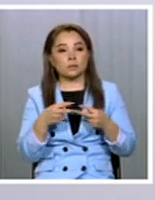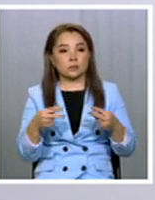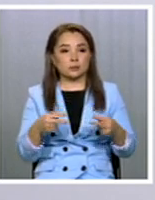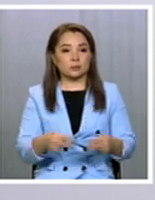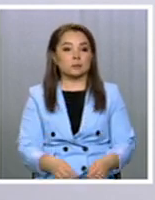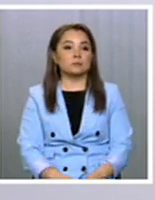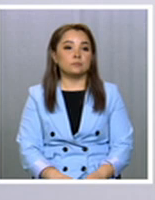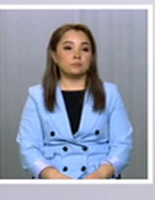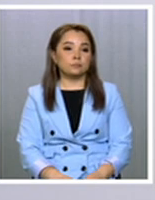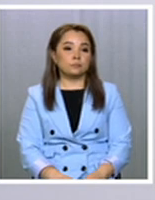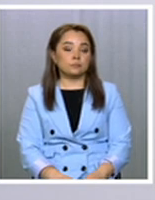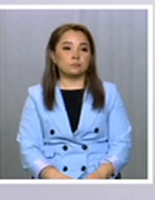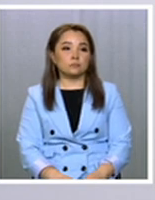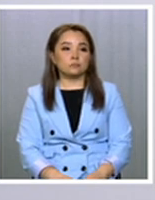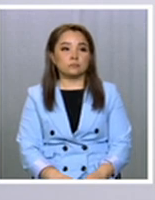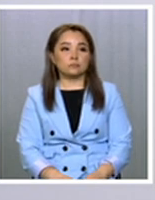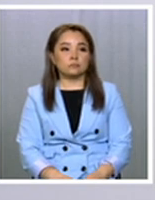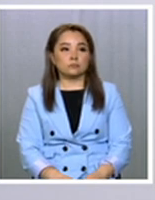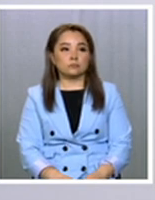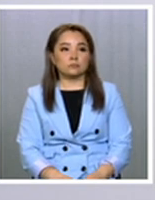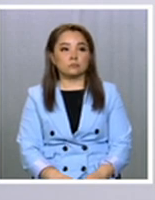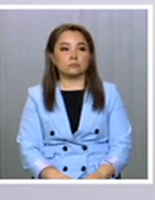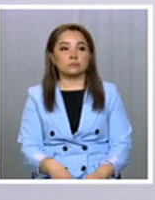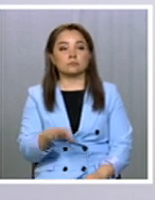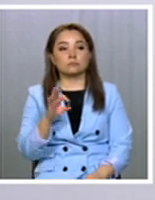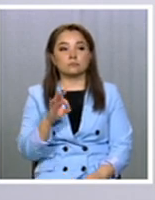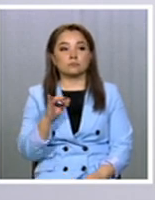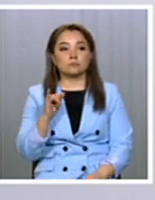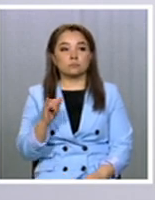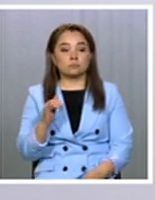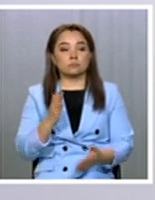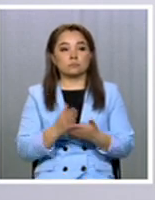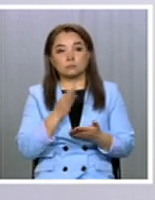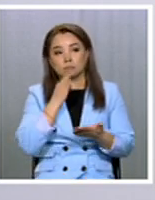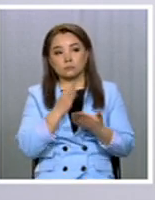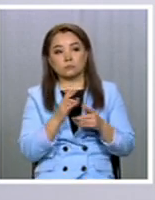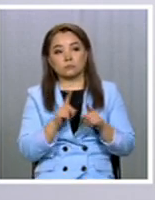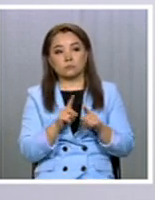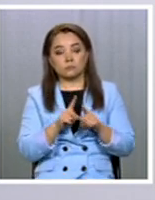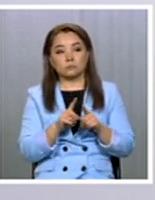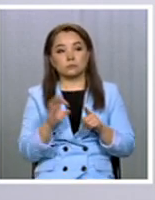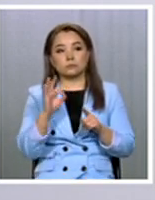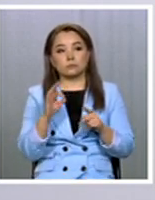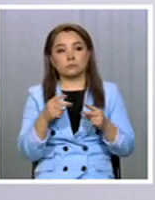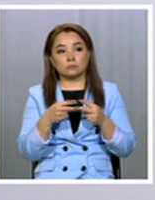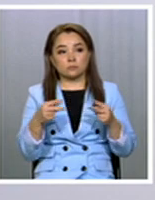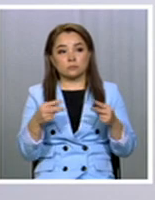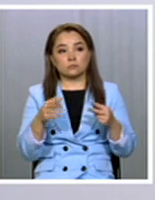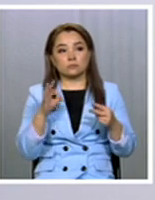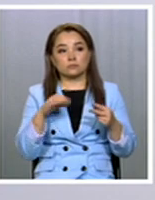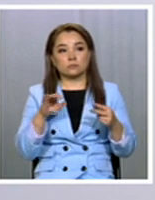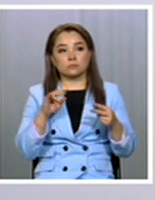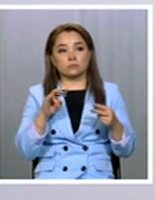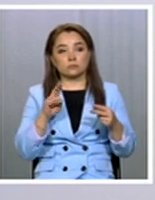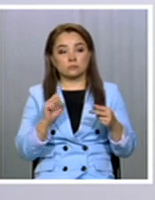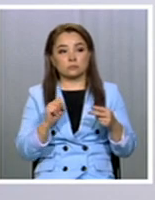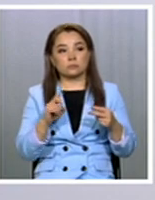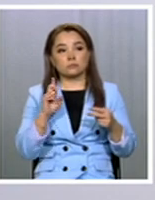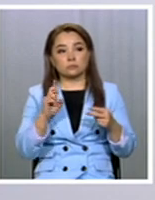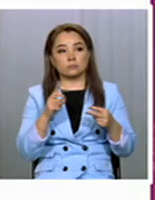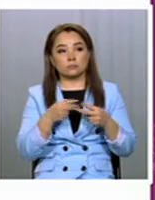Б нүктесінің координаты. Б нүктесі OY осінің бойында жатқандықтан оның абсциссасы 0-ге тең, ординатасы Б-ға тең